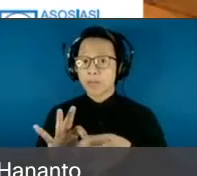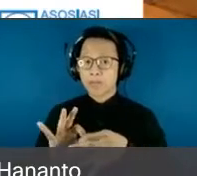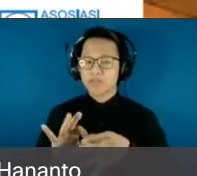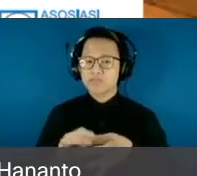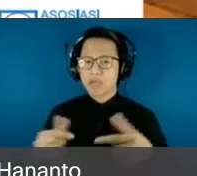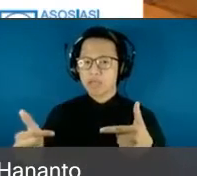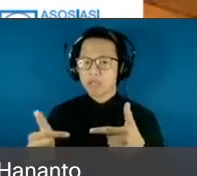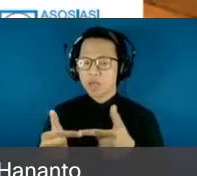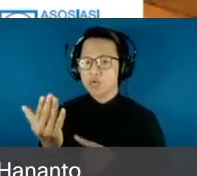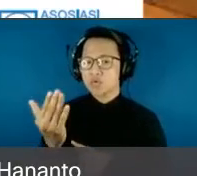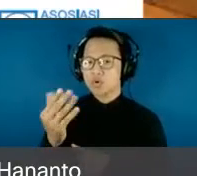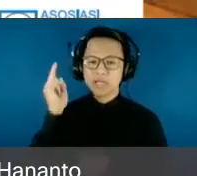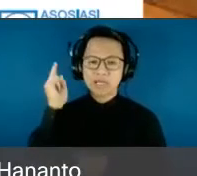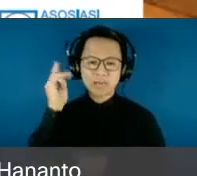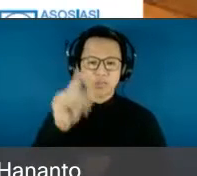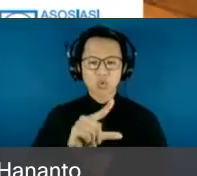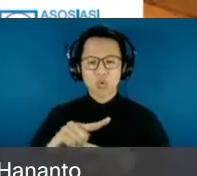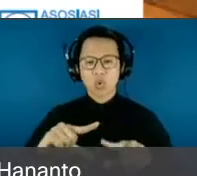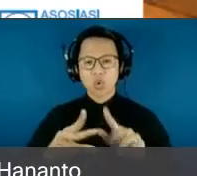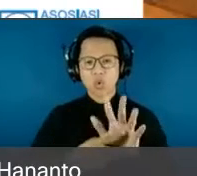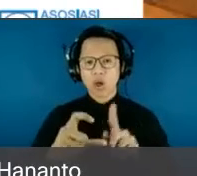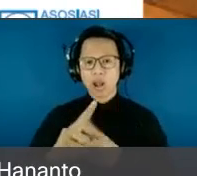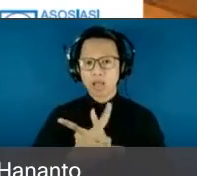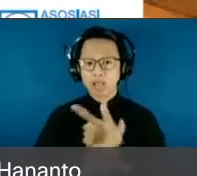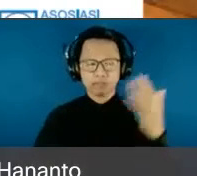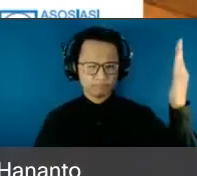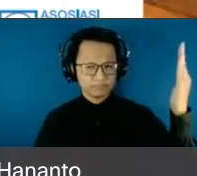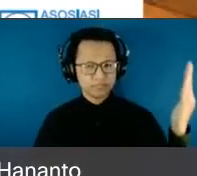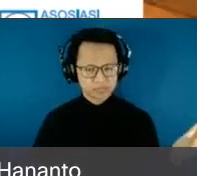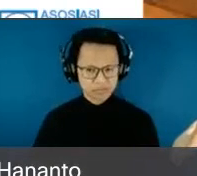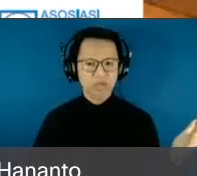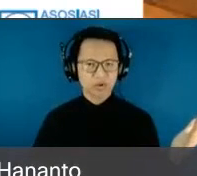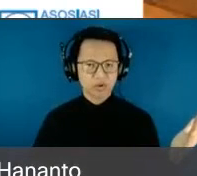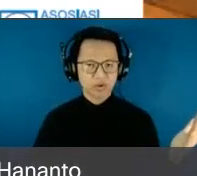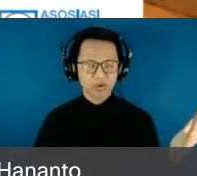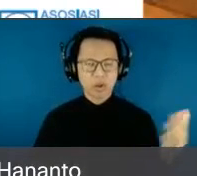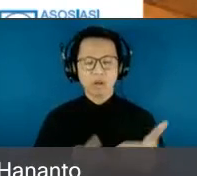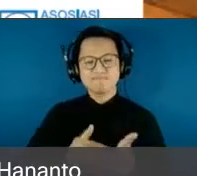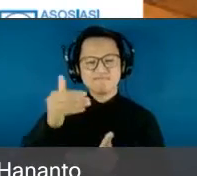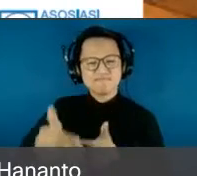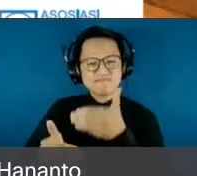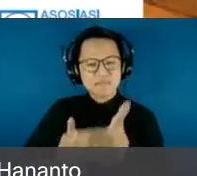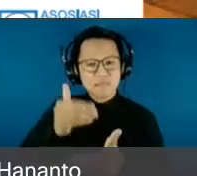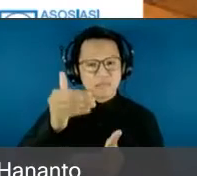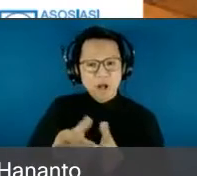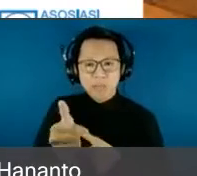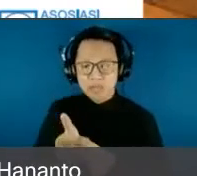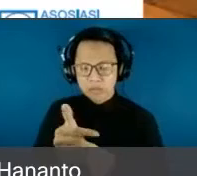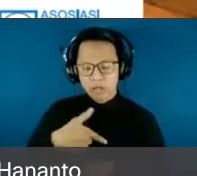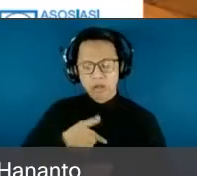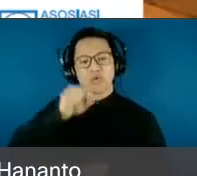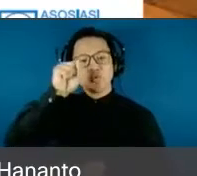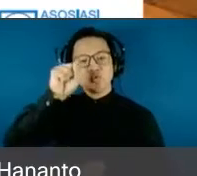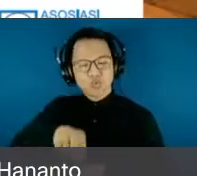Ibu Lensi di awal, kalau ini adalah sustainable legacy, dan kami sangat setuju dengan itu, dan